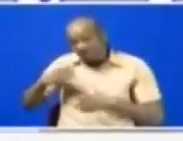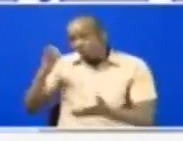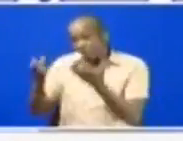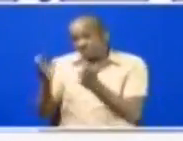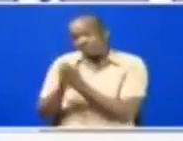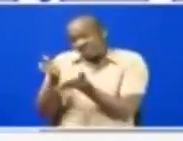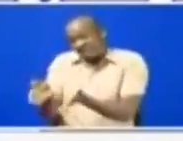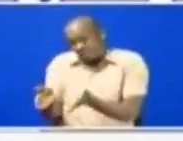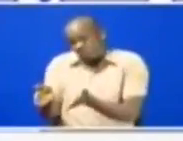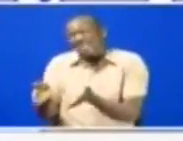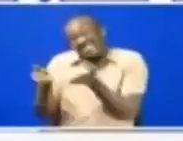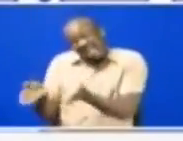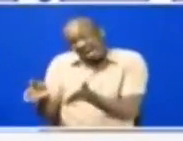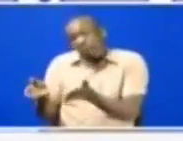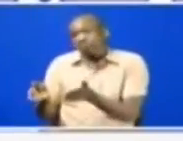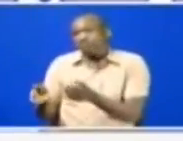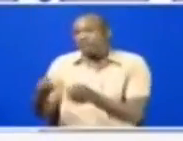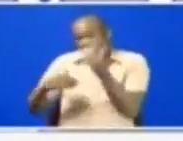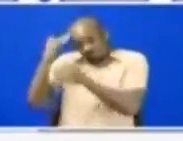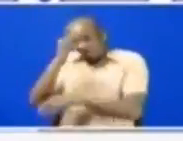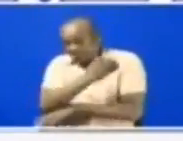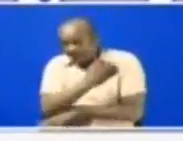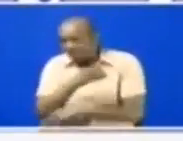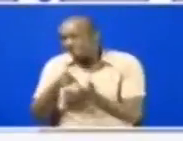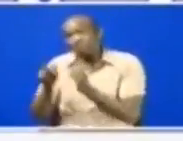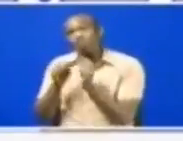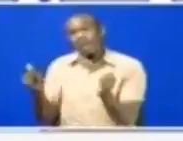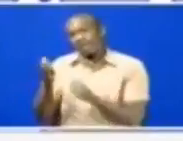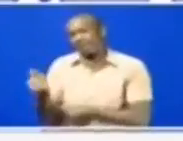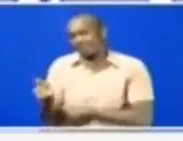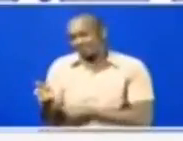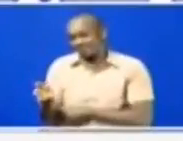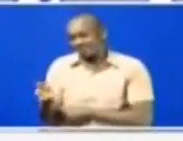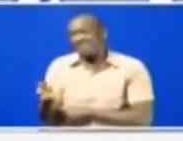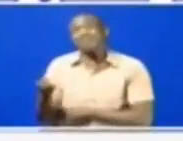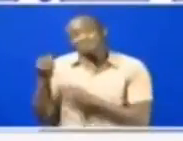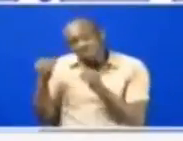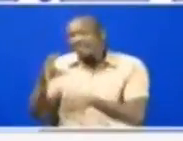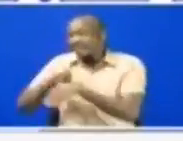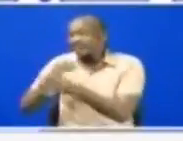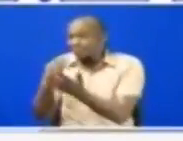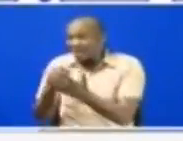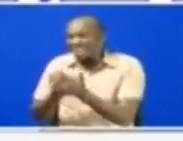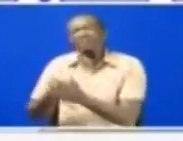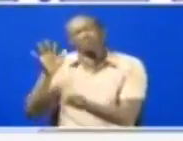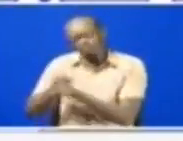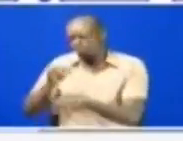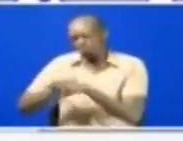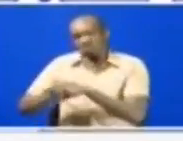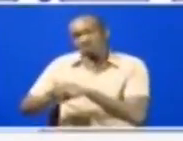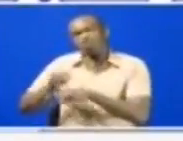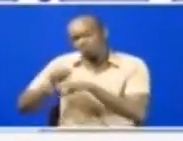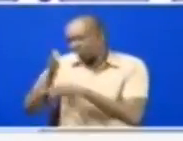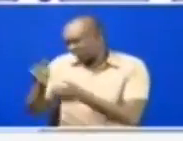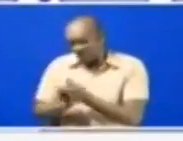kama sasa hizi wale wachezaji sasa hizi wameenda professional kama hapa Kenya walikuja unapata pesa, unapata hela nzuri,